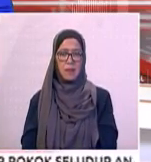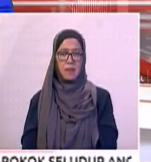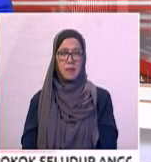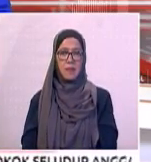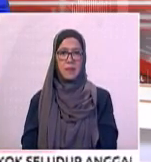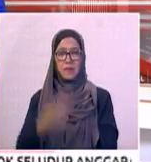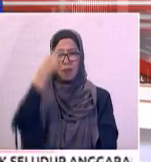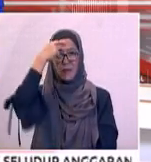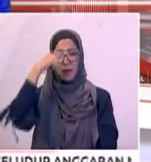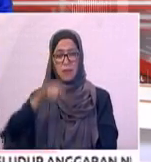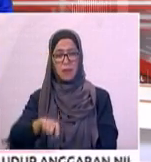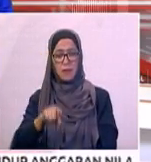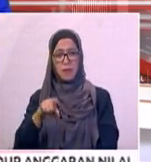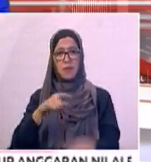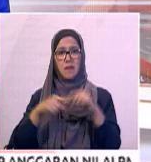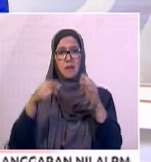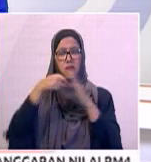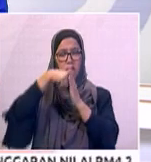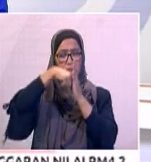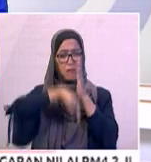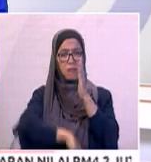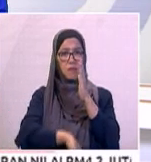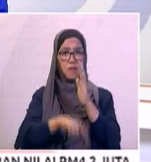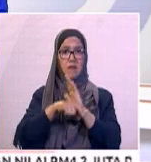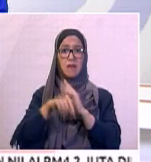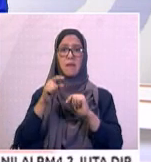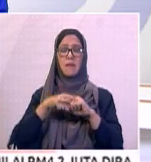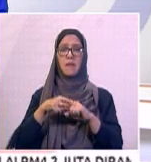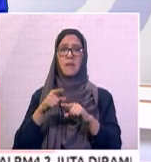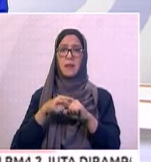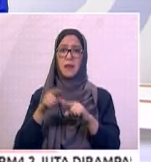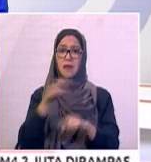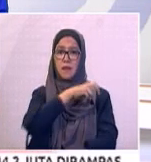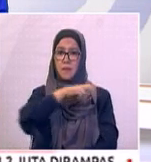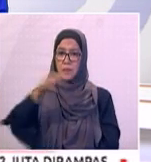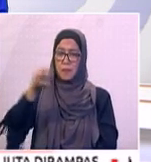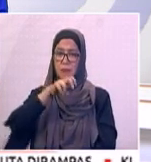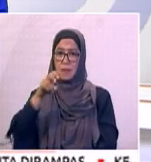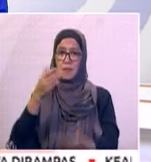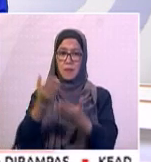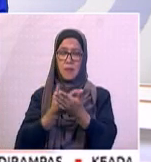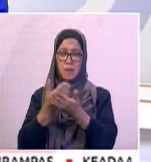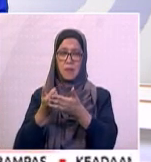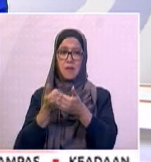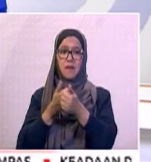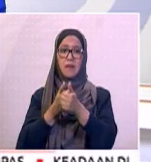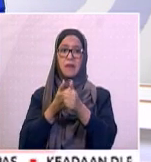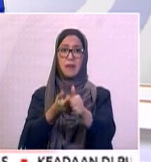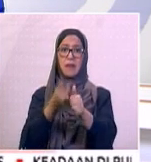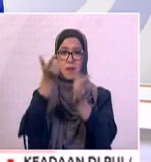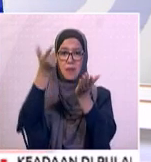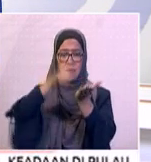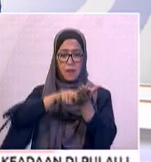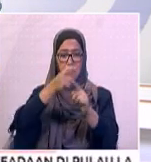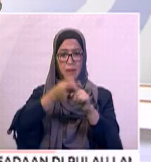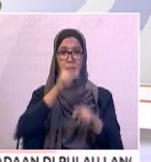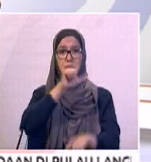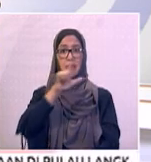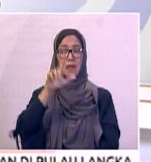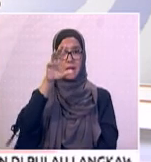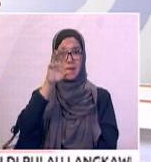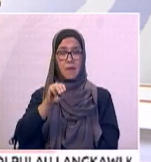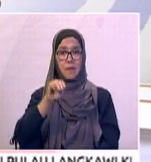Dan untuk mengetahui lebih menyeluruh keadaan trafik terkini, kita ke Pusat Pengurusan Trafik Lembaga Lebuh Raya di Bangi bersama